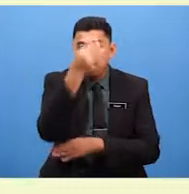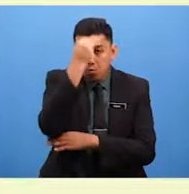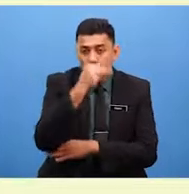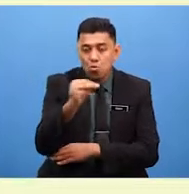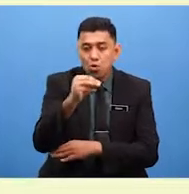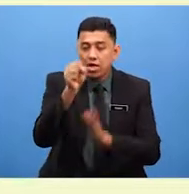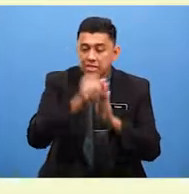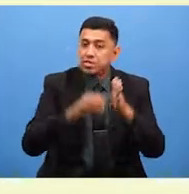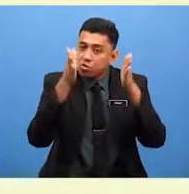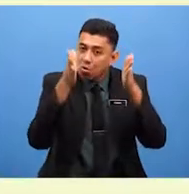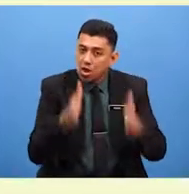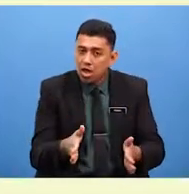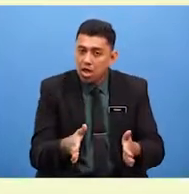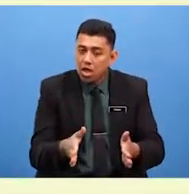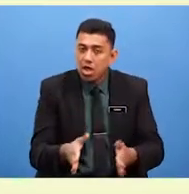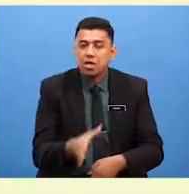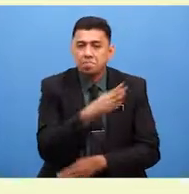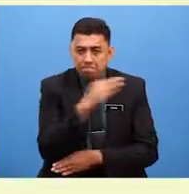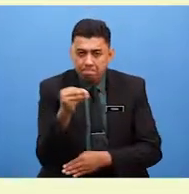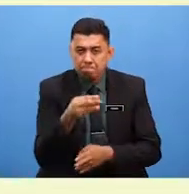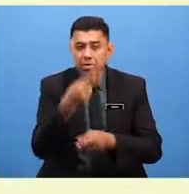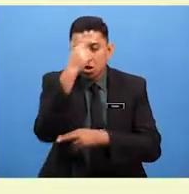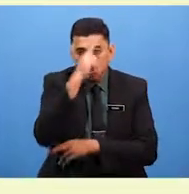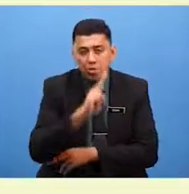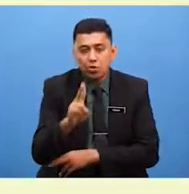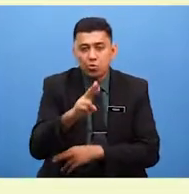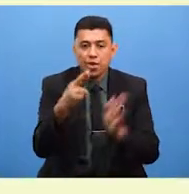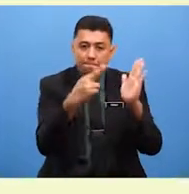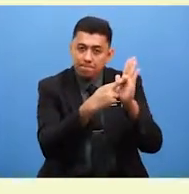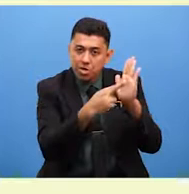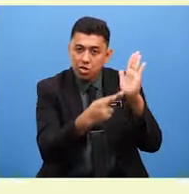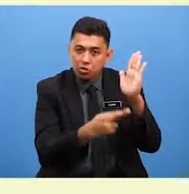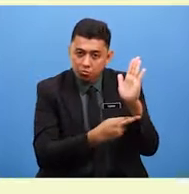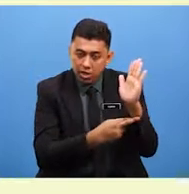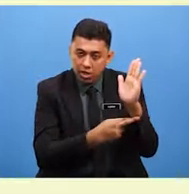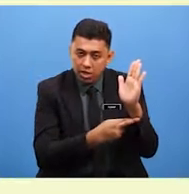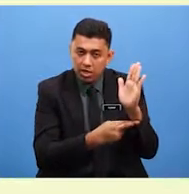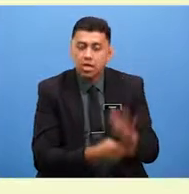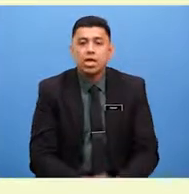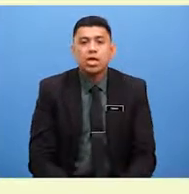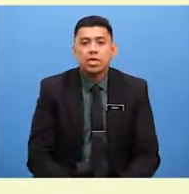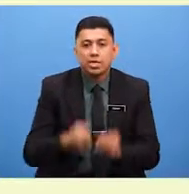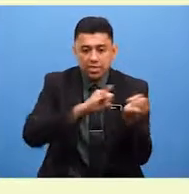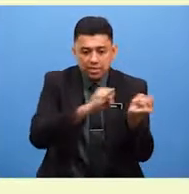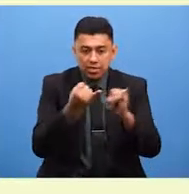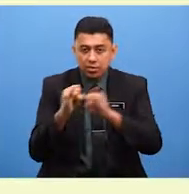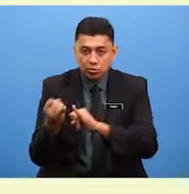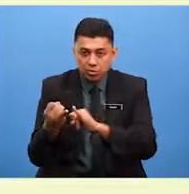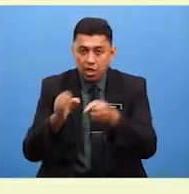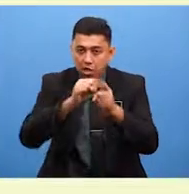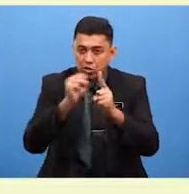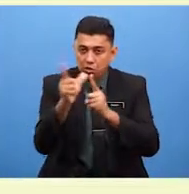memuliakan seseorang serta menghormati peraturan institusi sosial dengan